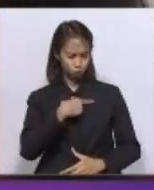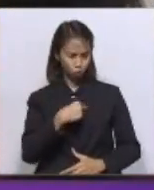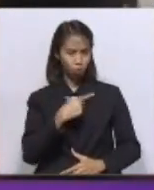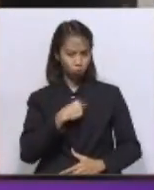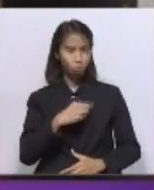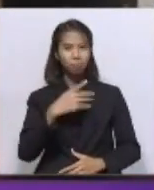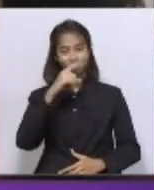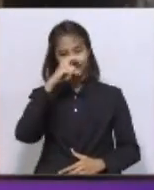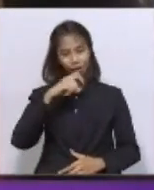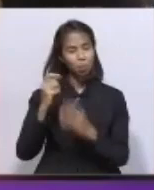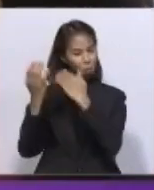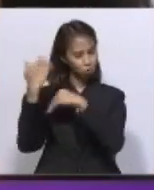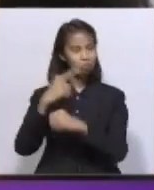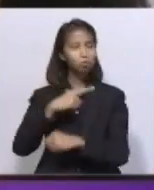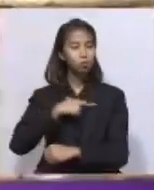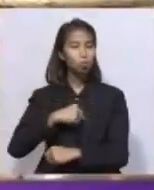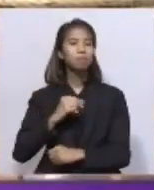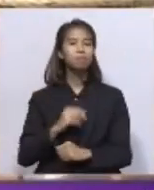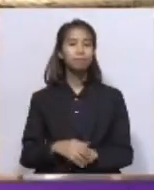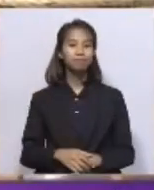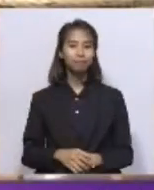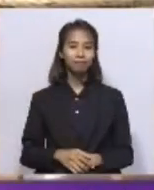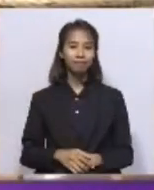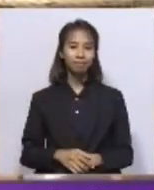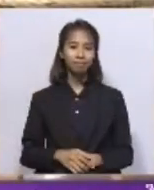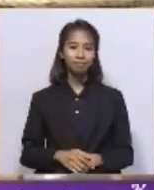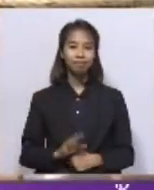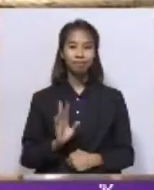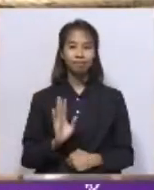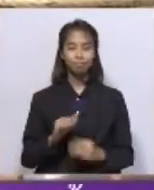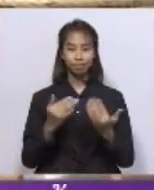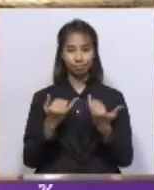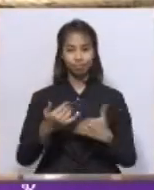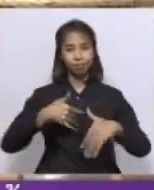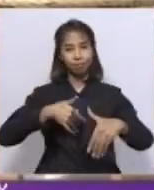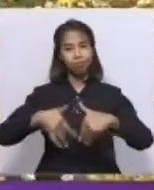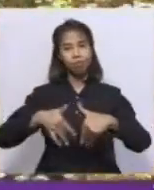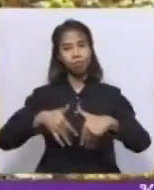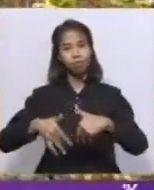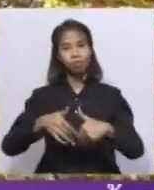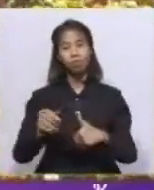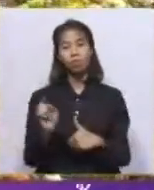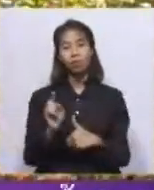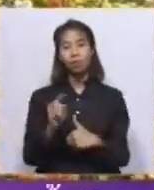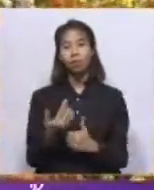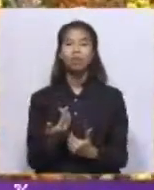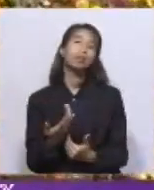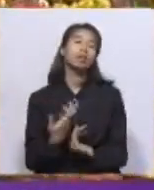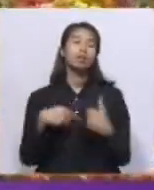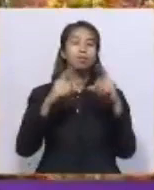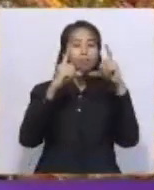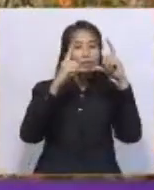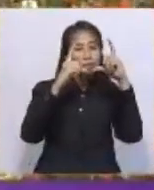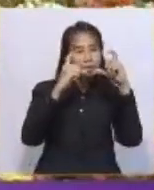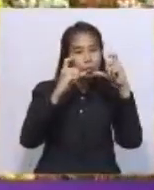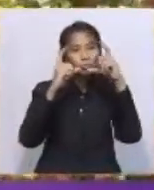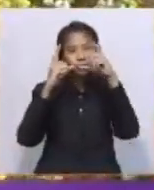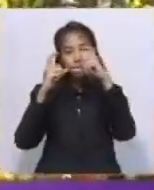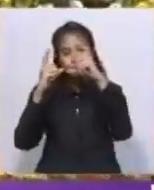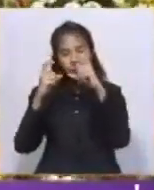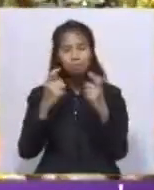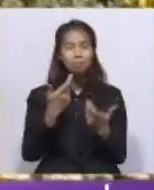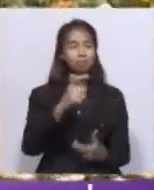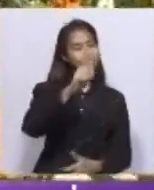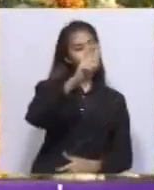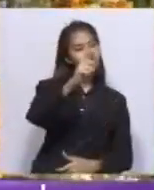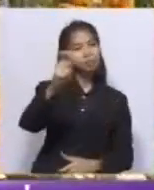อะไรไทยๆอยู่แล้วค่ะ โดยในขณะที่ประชาชนส่วนใหญ่นะครับเลือกที่จะใช้กล้องถ่ายรูปหรือกล้องจากโทรศั